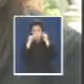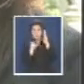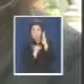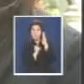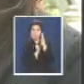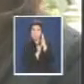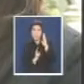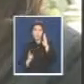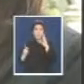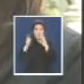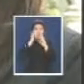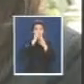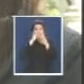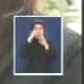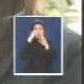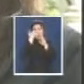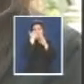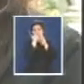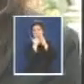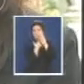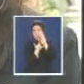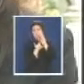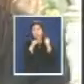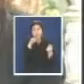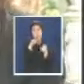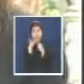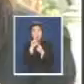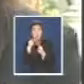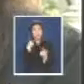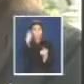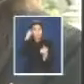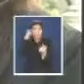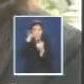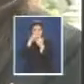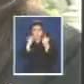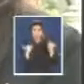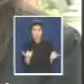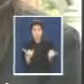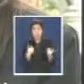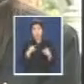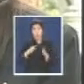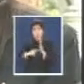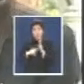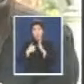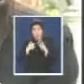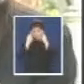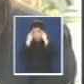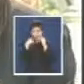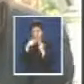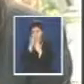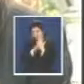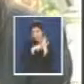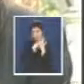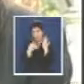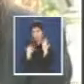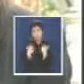ใต้นี่ เราก็วัตถุประสงค์ของการเดินทางนะคะนี่ก็จะเป็นทริปนี ้ ก็เราจะเอาแผ น